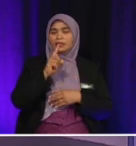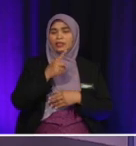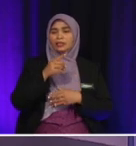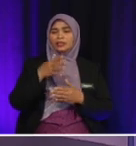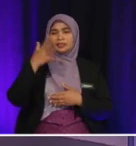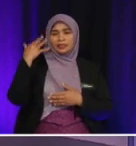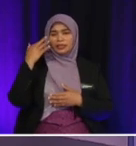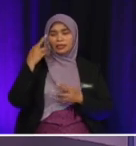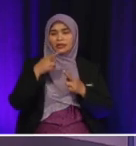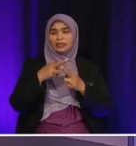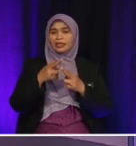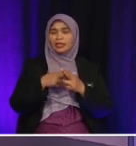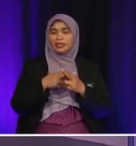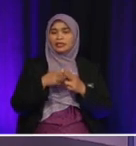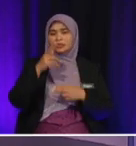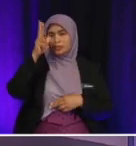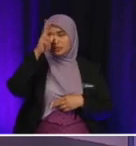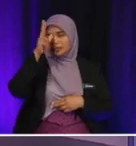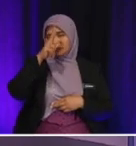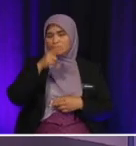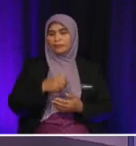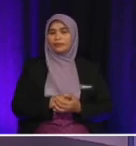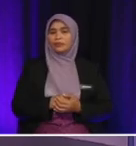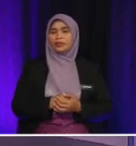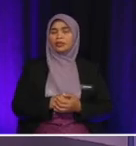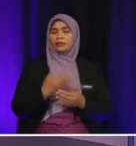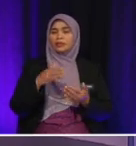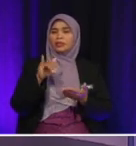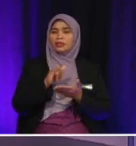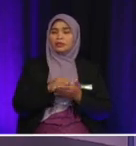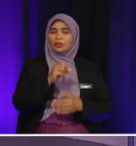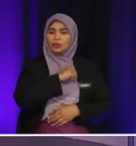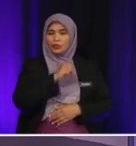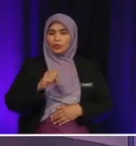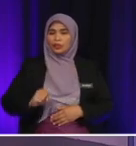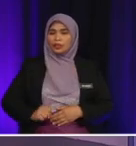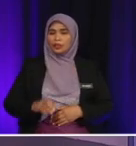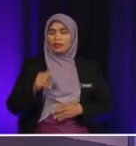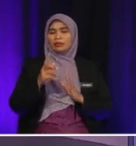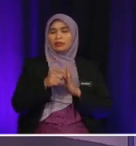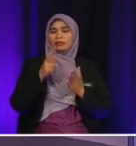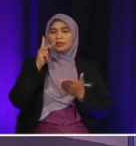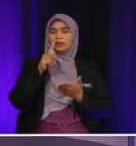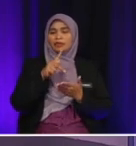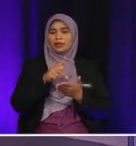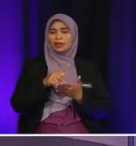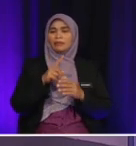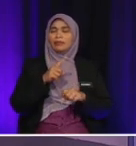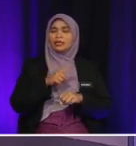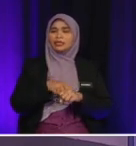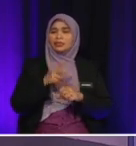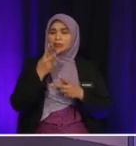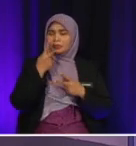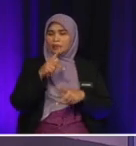ringkas sejarah ringkas kerajaan ya kemudian sultan-sultan yang terkenal tempoh masa pemerintahan